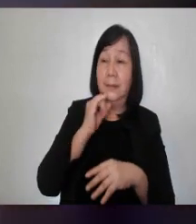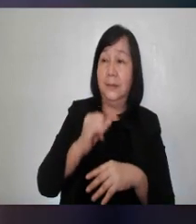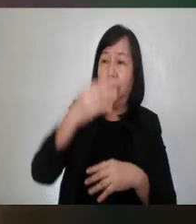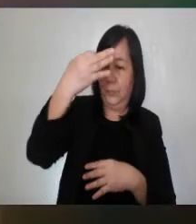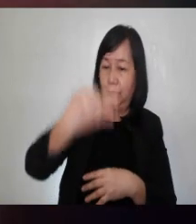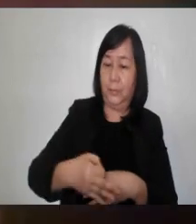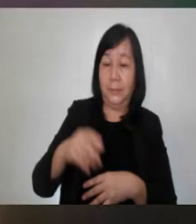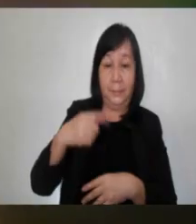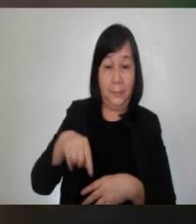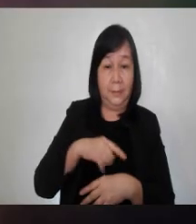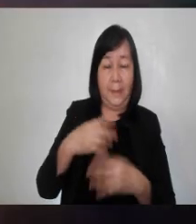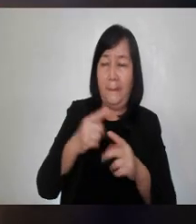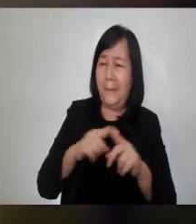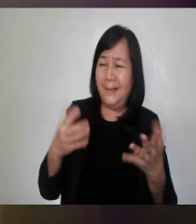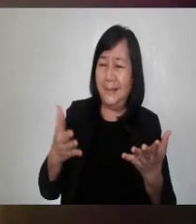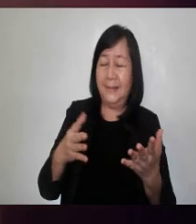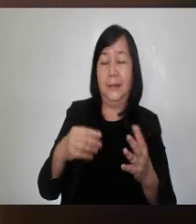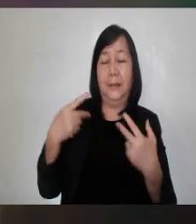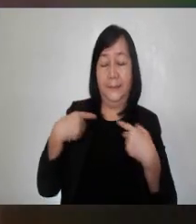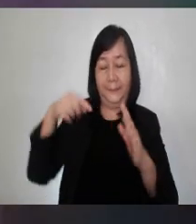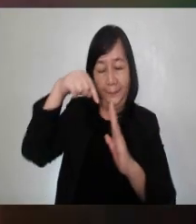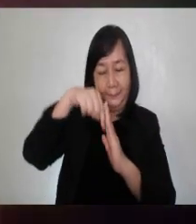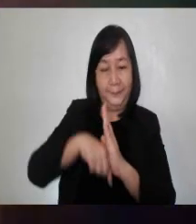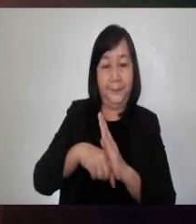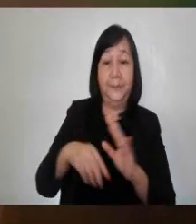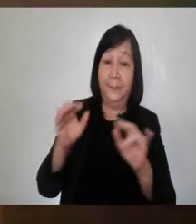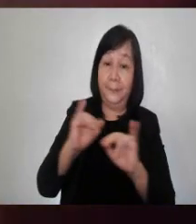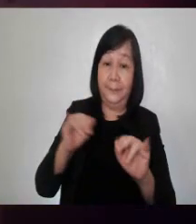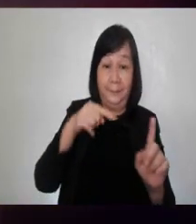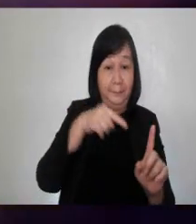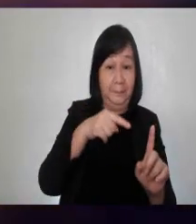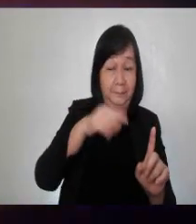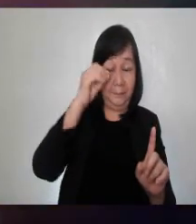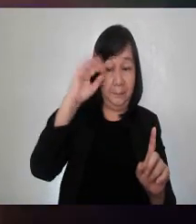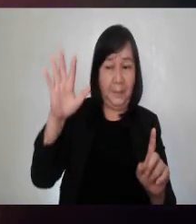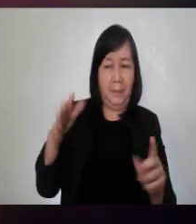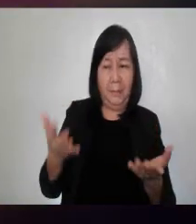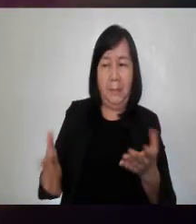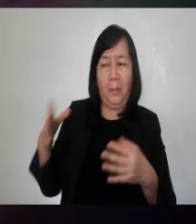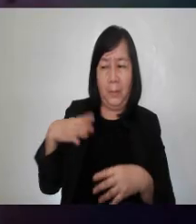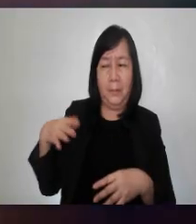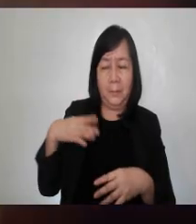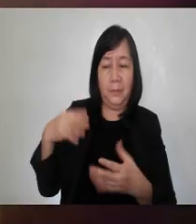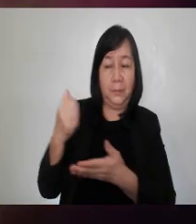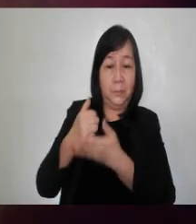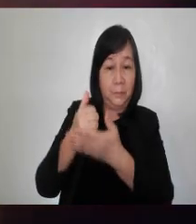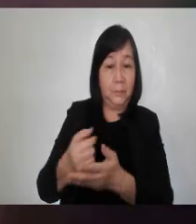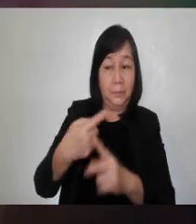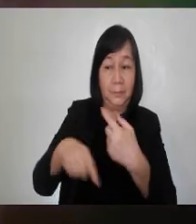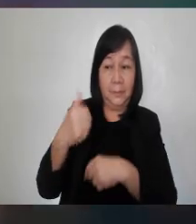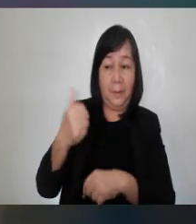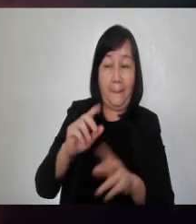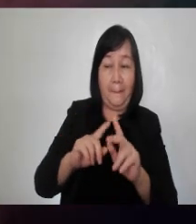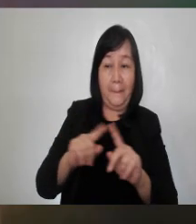nasa harapan lamang. Ngunit meron palang mas malalim na ugat. Katulad ng lalaking ito, baka naghihintay tayo ng tulong